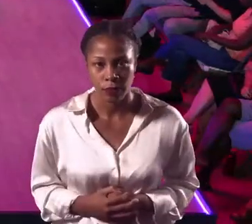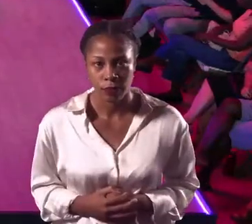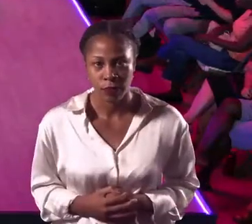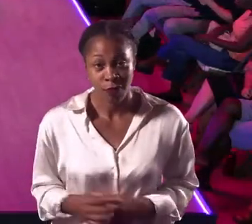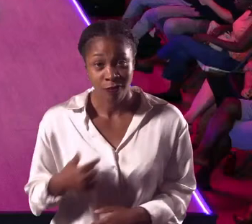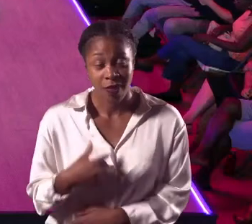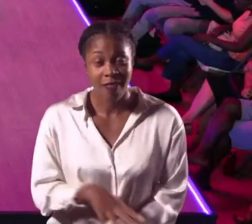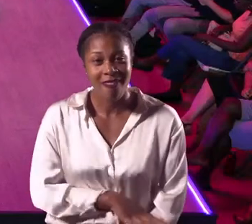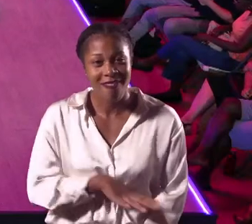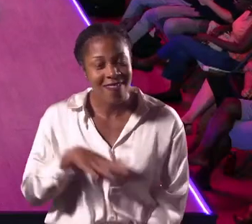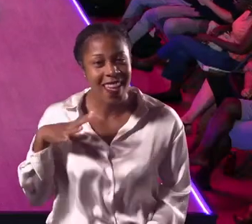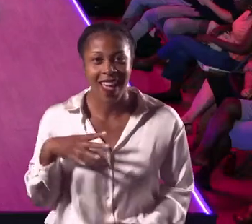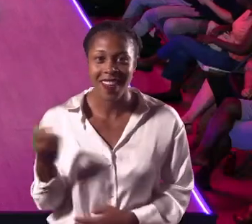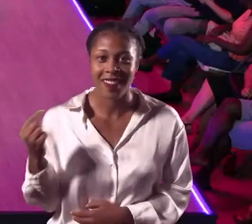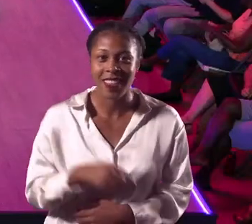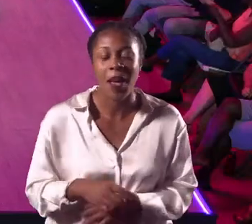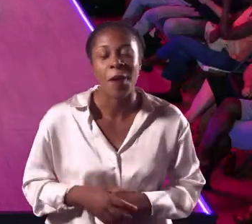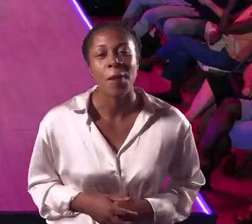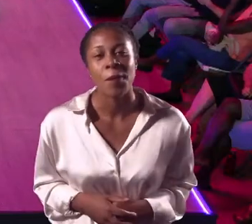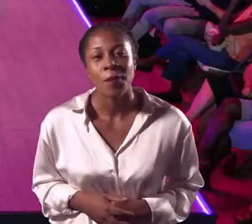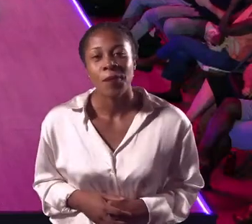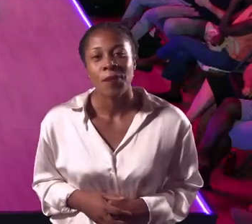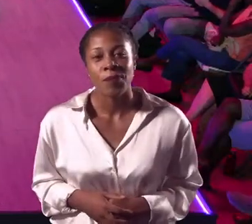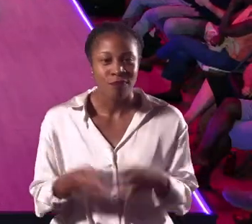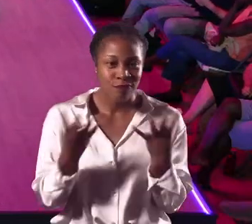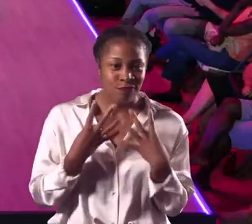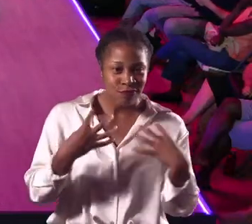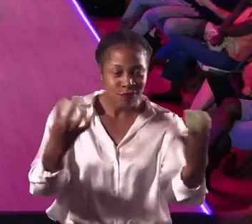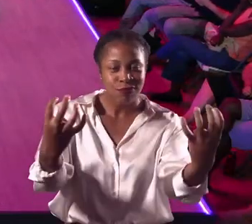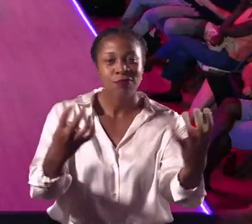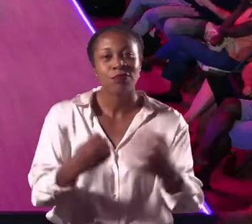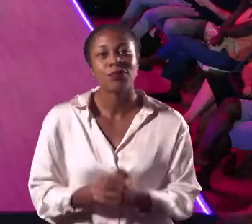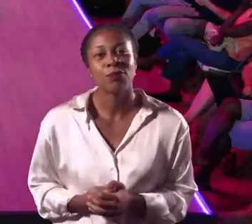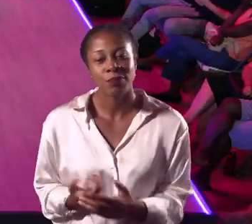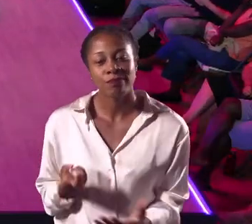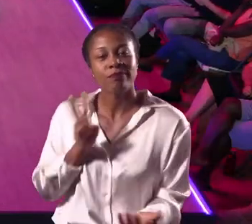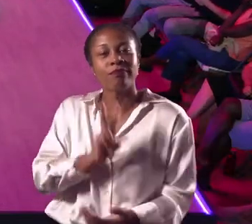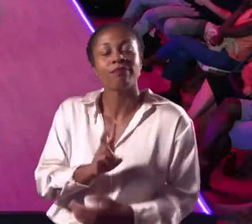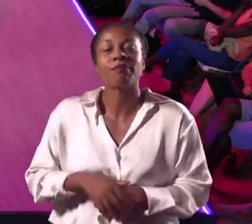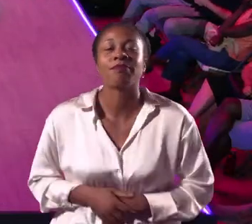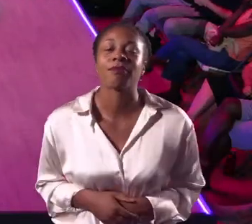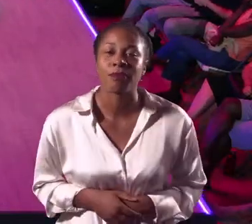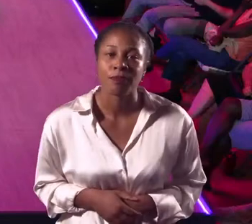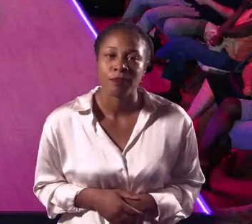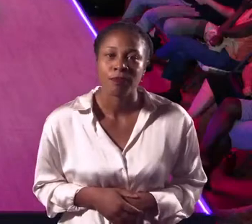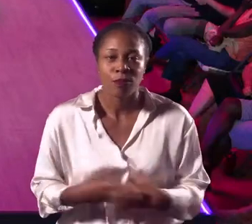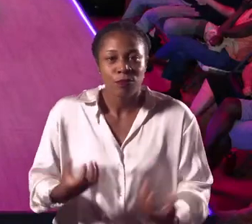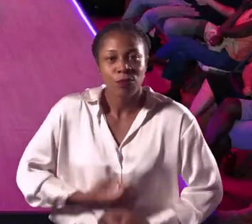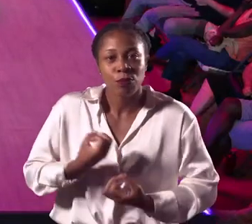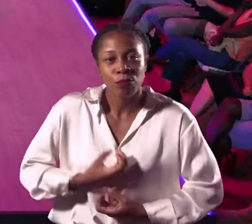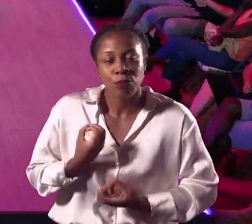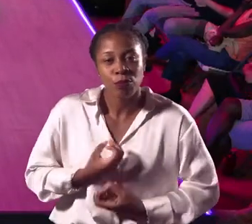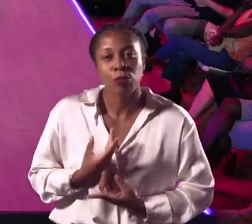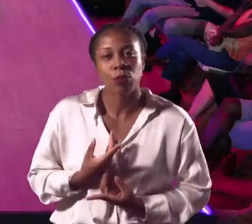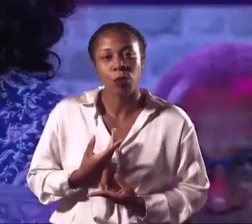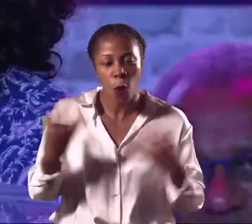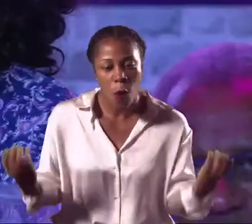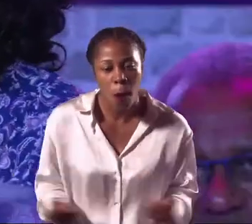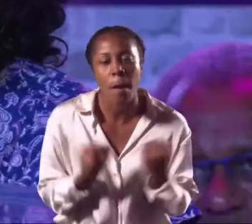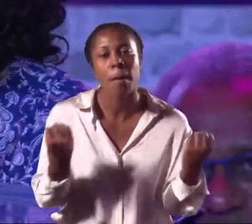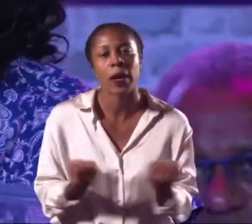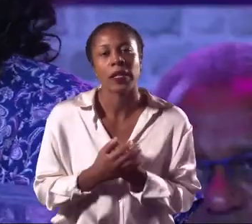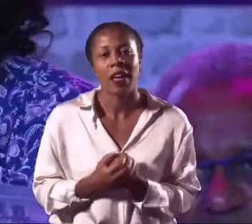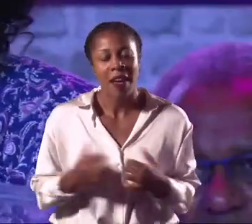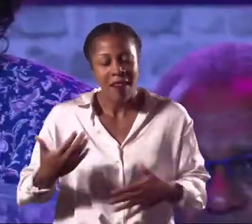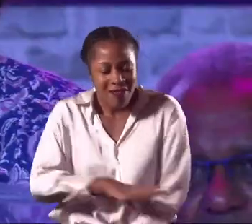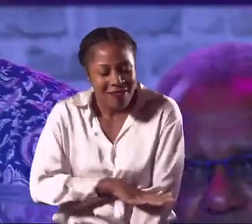Et je suis fière de venir aussi devant vous porter ces questions au centre de notre campagne. Fier d'avoir